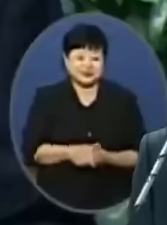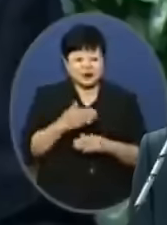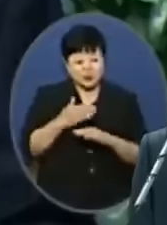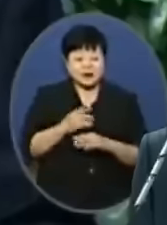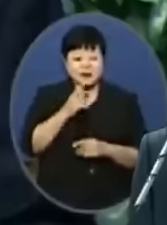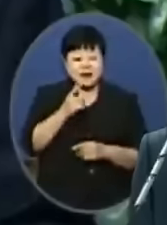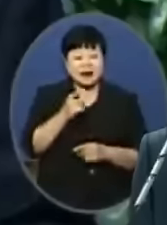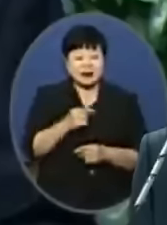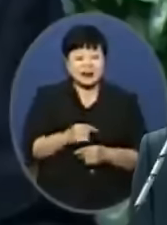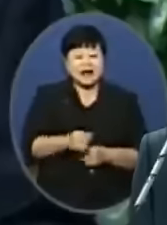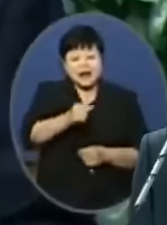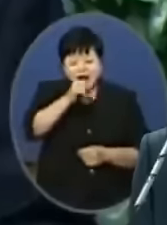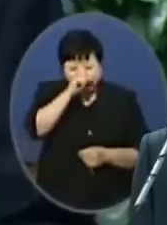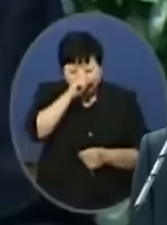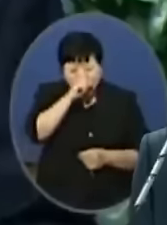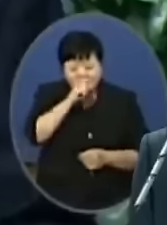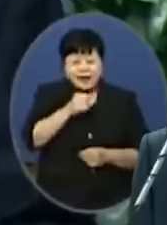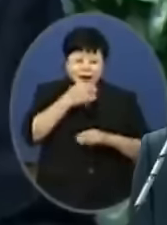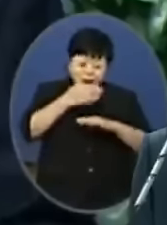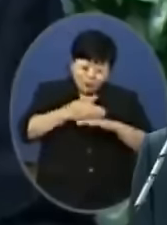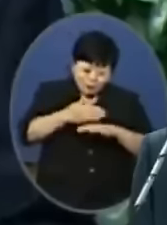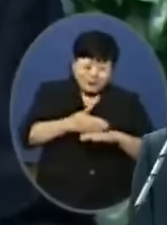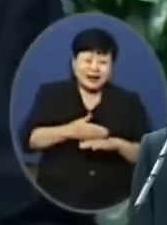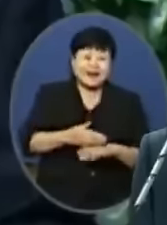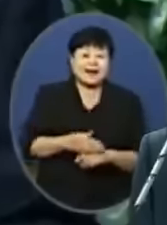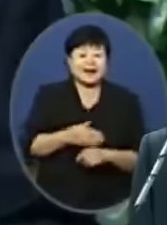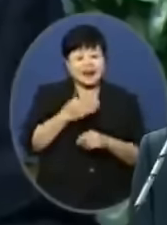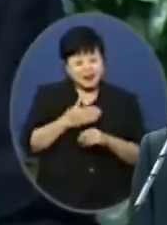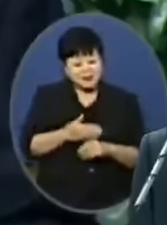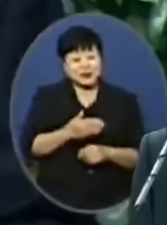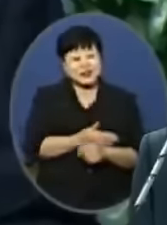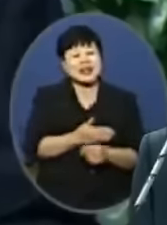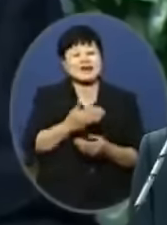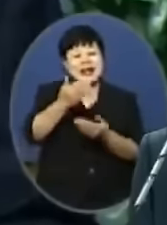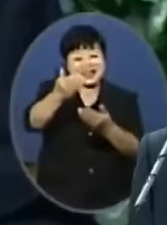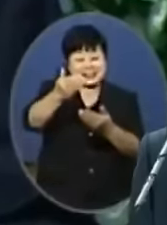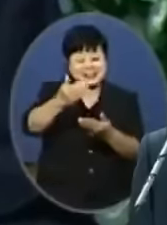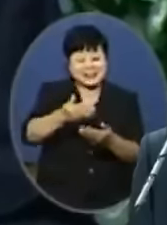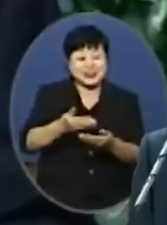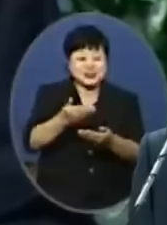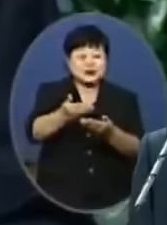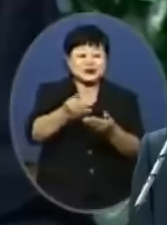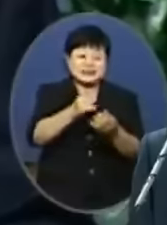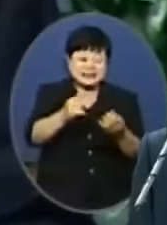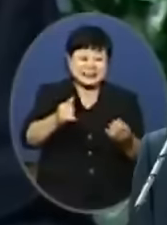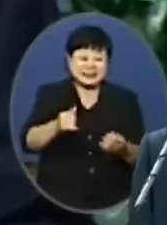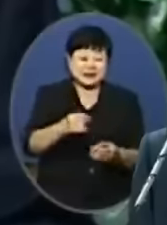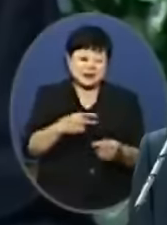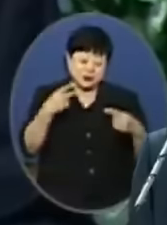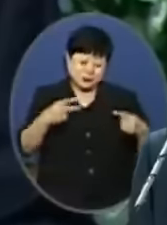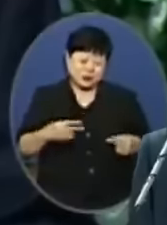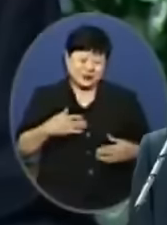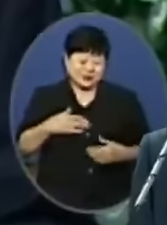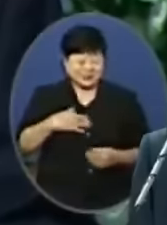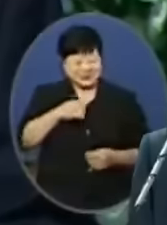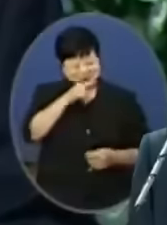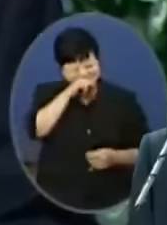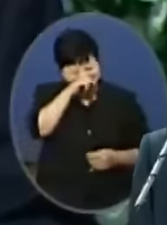고맙다고 말을 하십시오. 아이고 좋다, 아이고 고맙다, 아이고 감사하다. 그러면 주고 난 다음에 배로 더 기분이